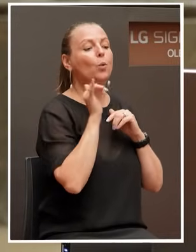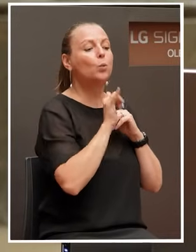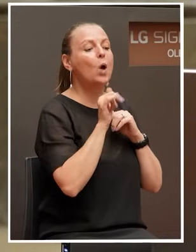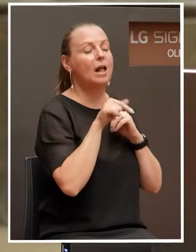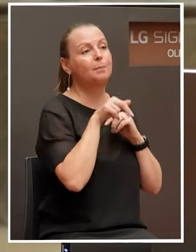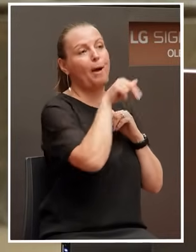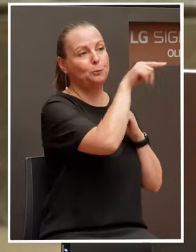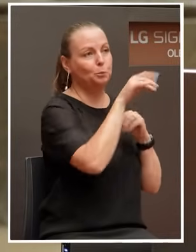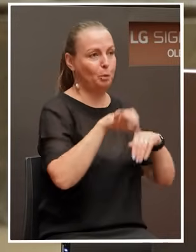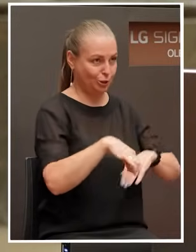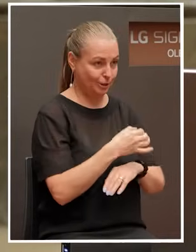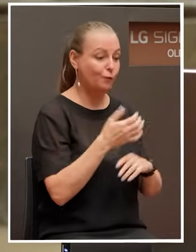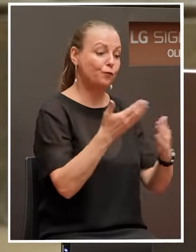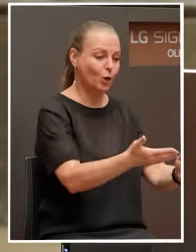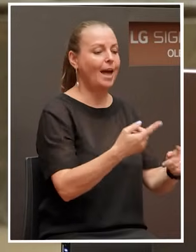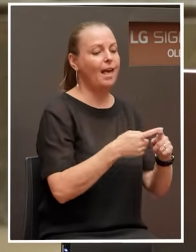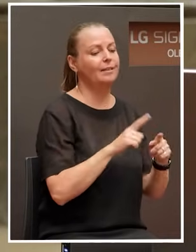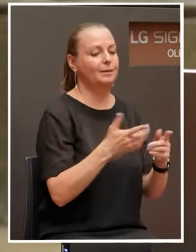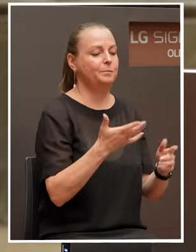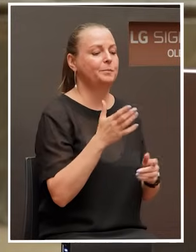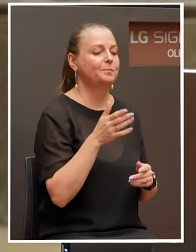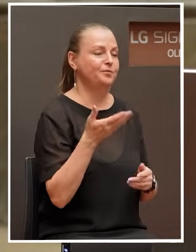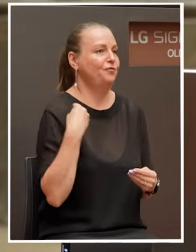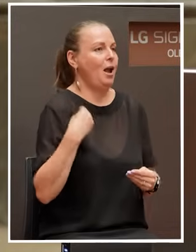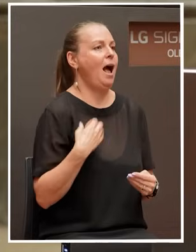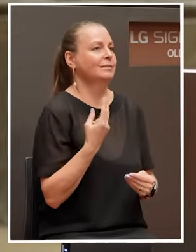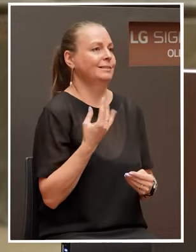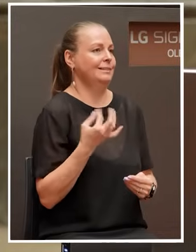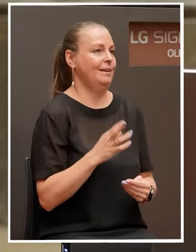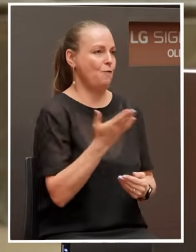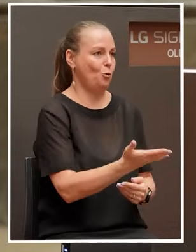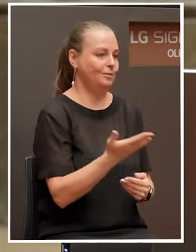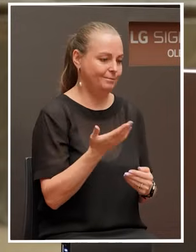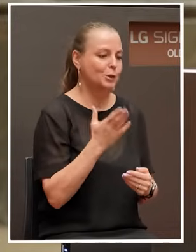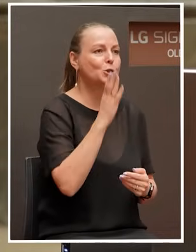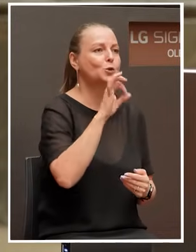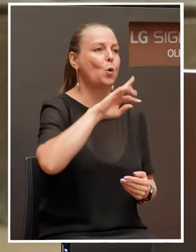есть, вот наша Франция, вот соль земли. И